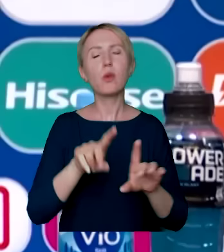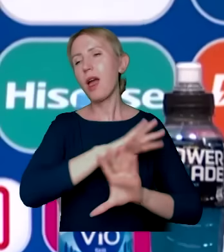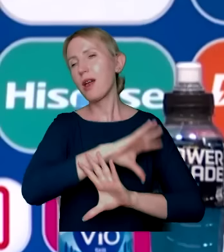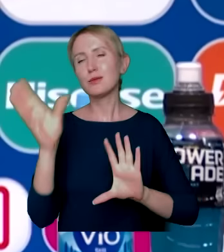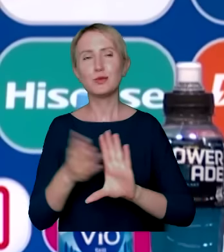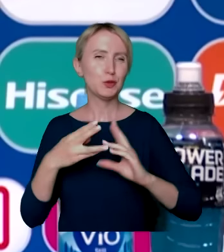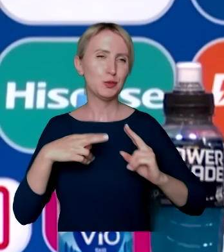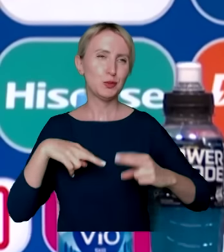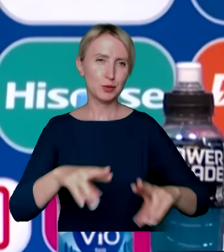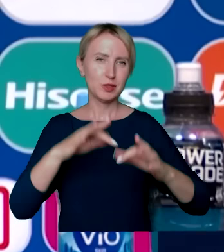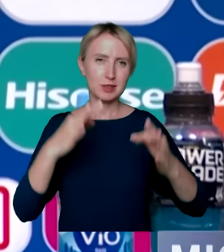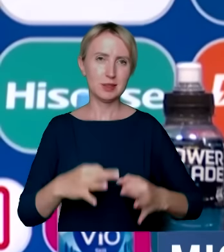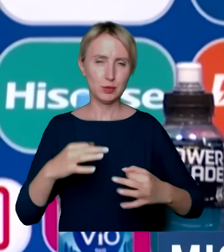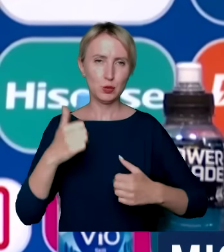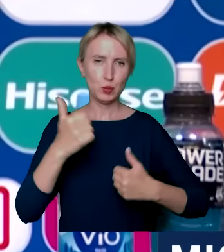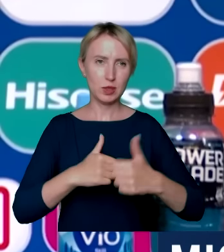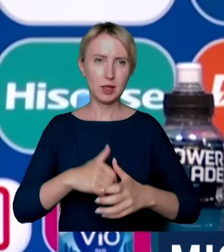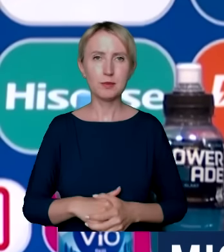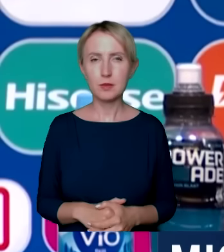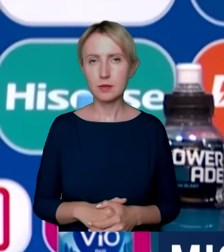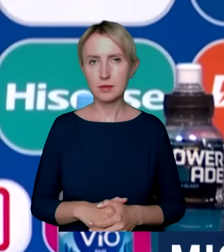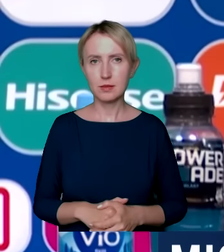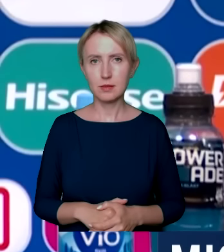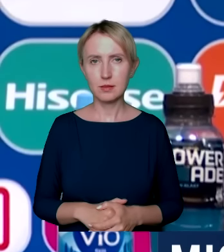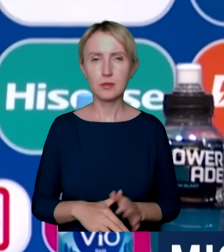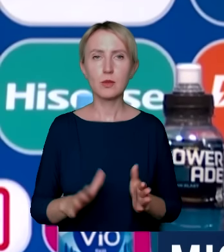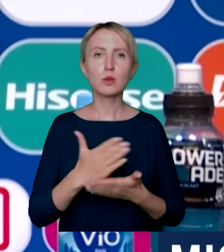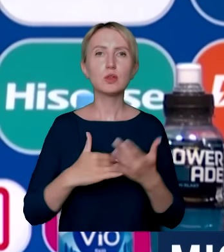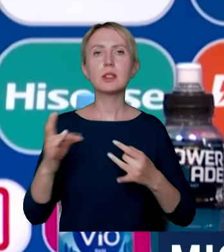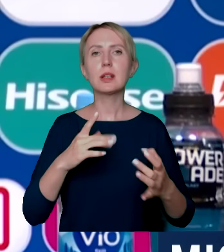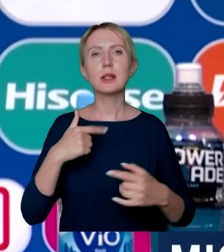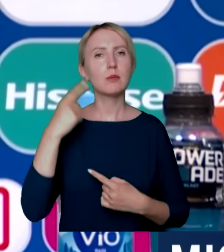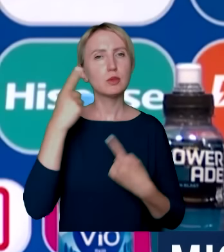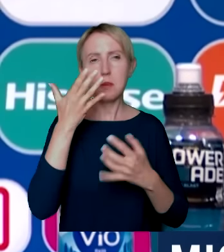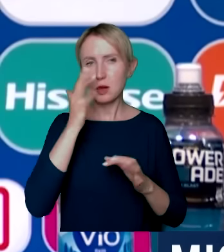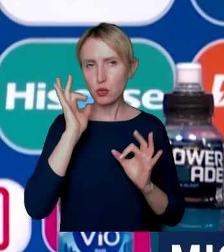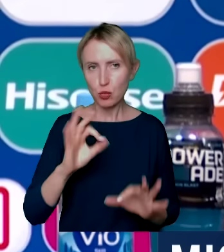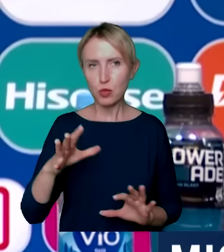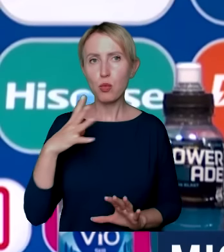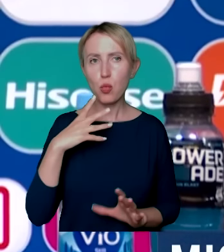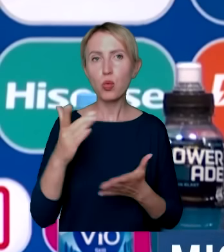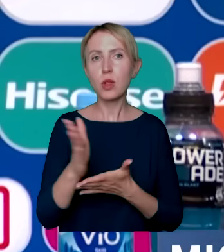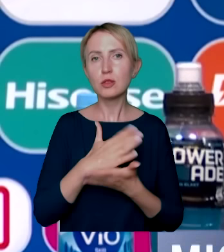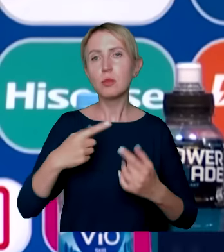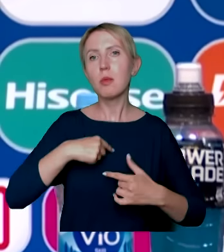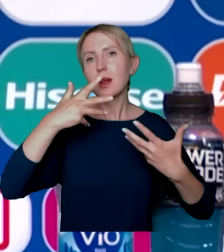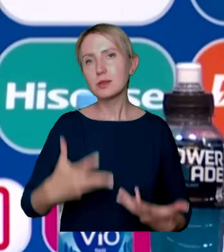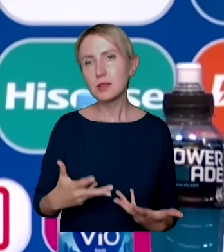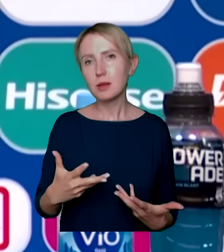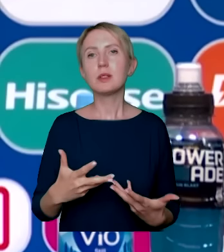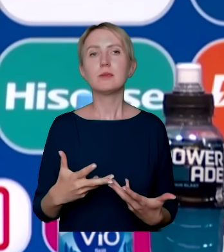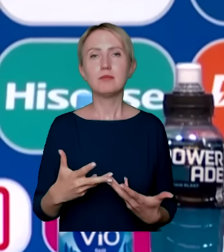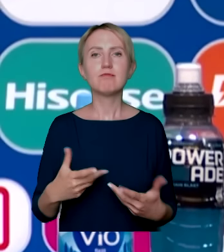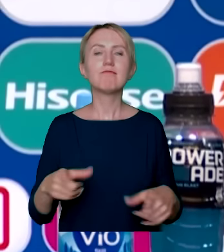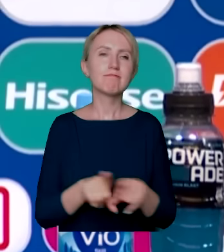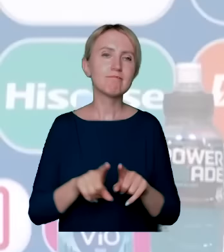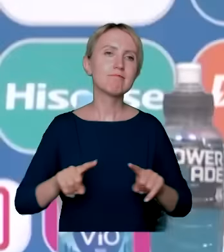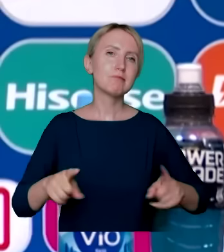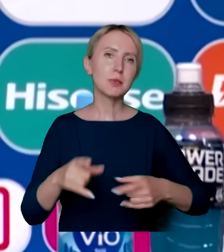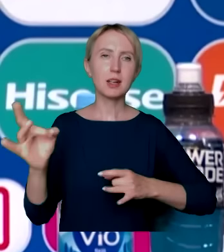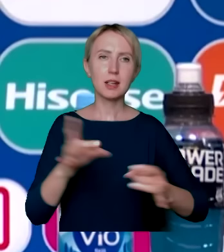w tegorocznym turnieju. No to są fragmenty gry, które uważam, że bardzo dobre mieliśmy i takie fragmenty chcielibyśmy. I chcielibyśmy też organizację gry trochę